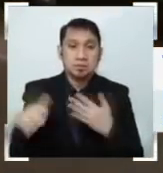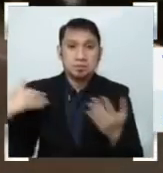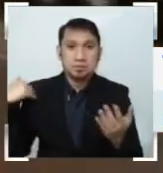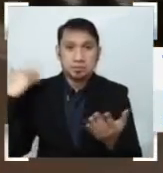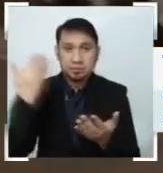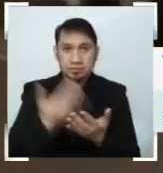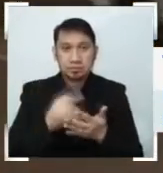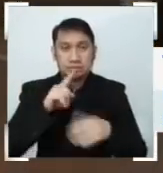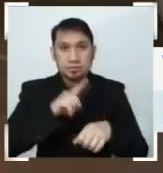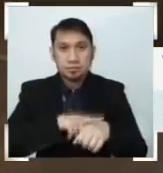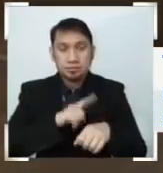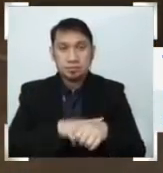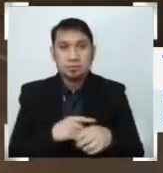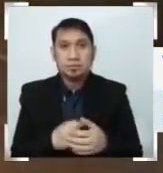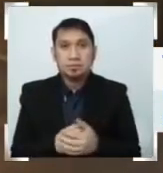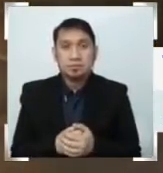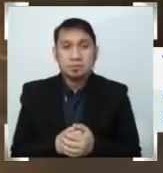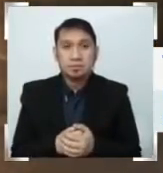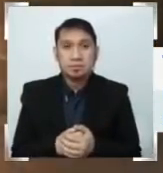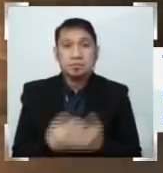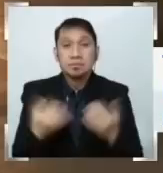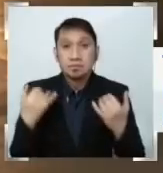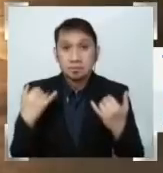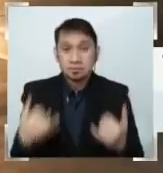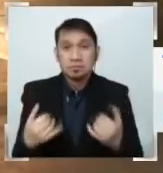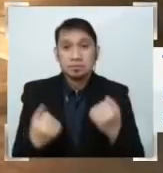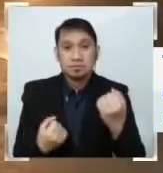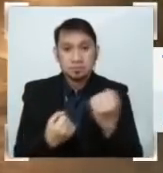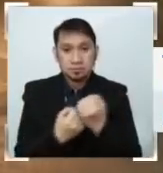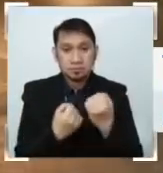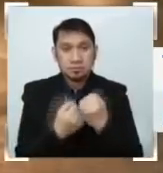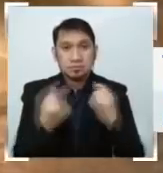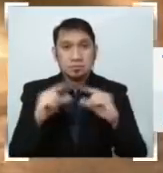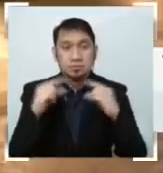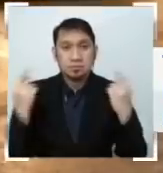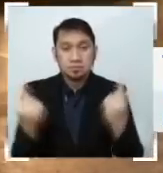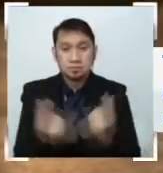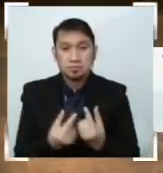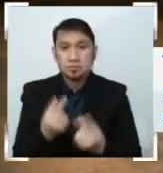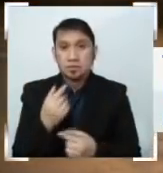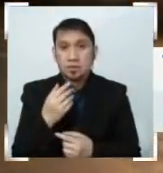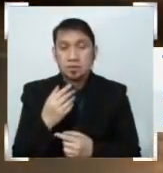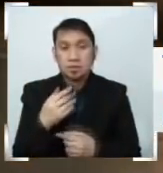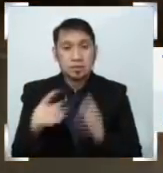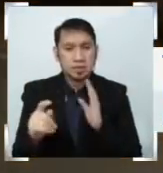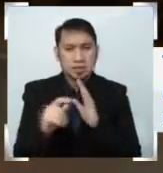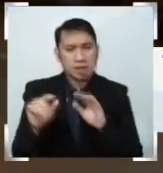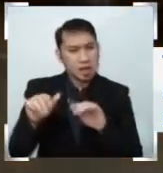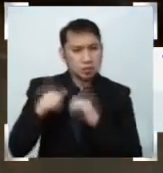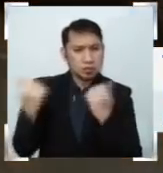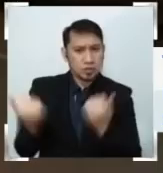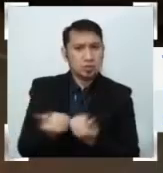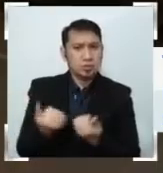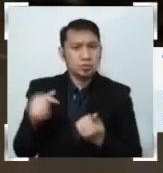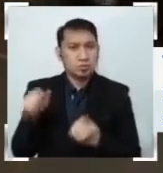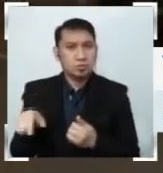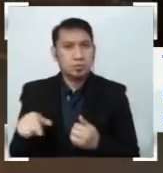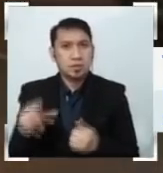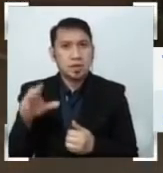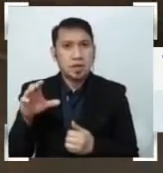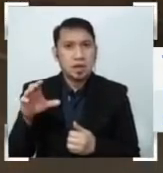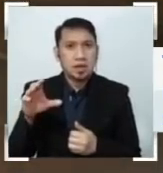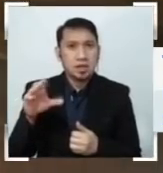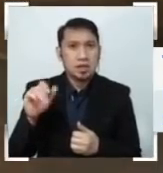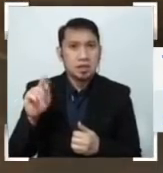sa pantalan. Nagpahayag naman ng suporta ang grupong Haulers and Truckers Association o HATAW sa mga